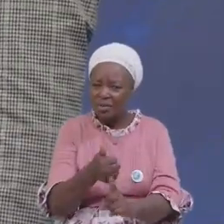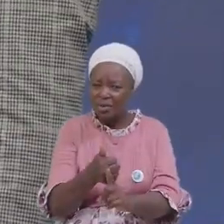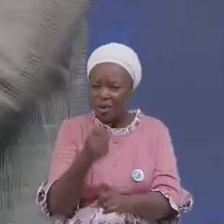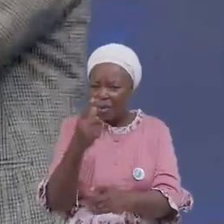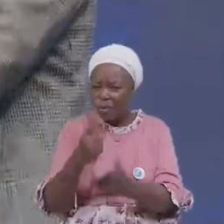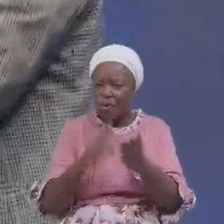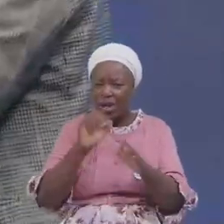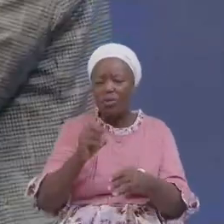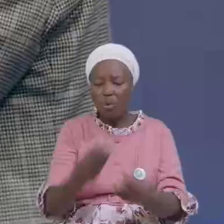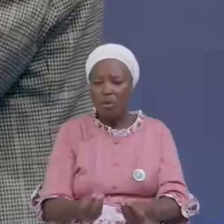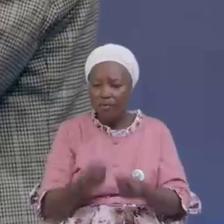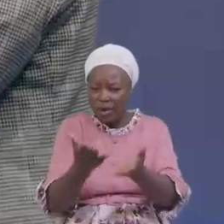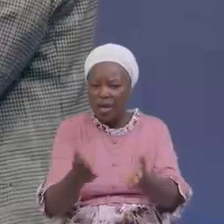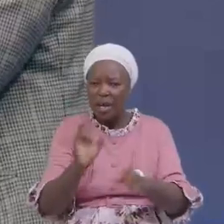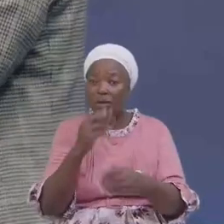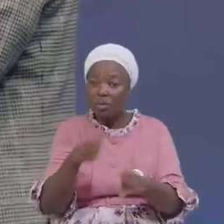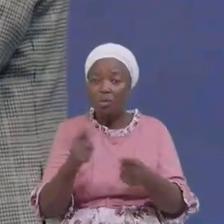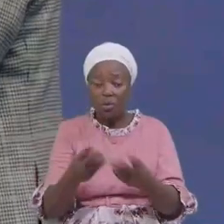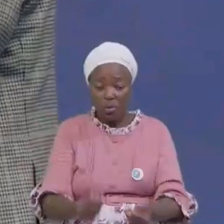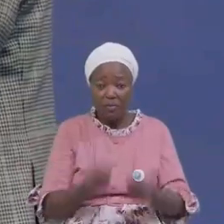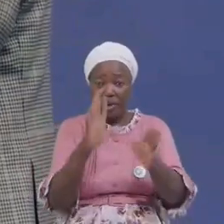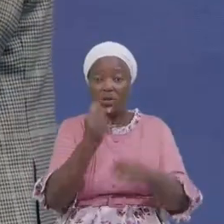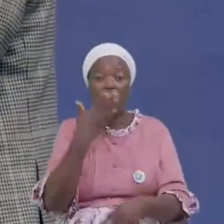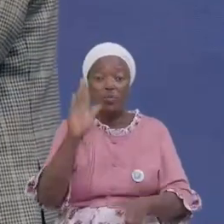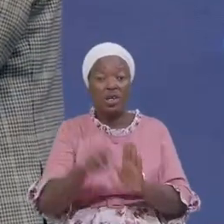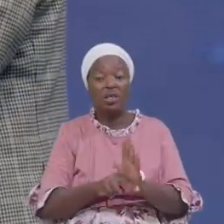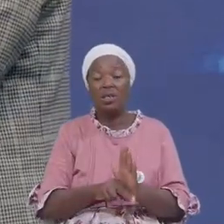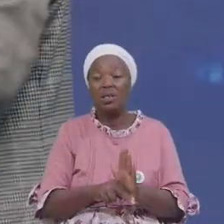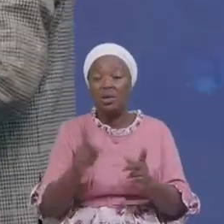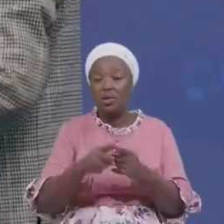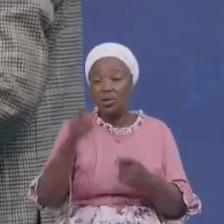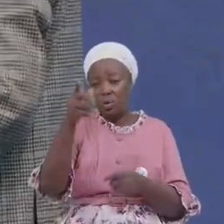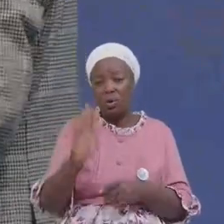peux offrir? Est-ce que tu vas offrir ta méchanceté à Dieu?